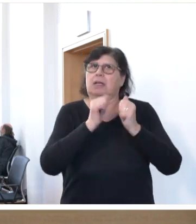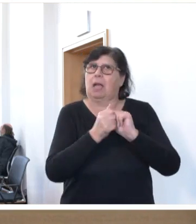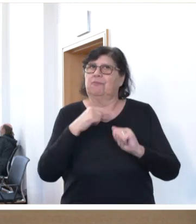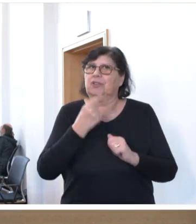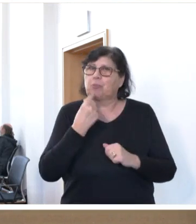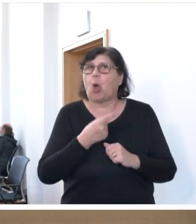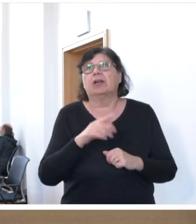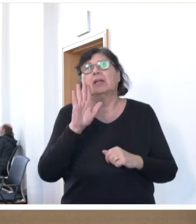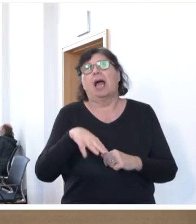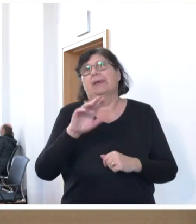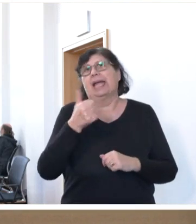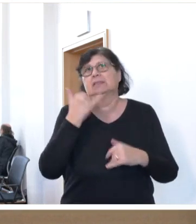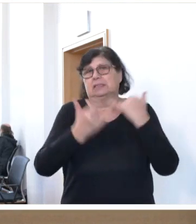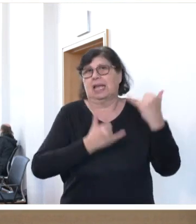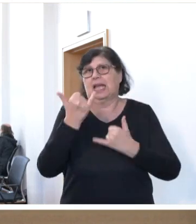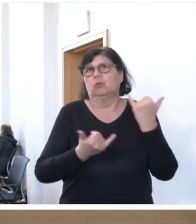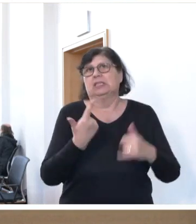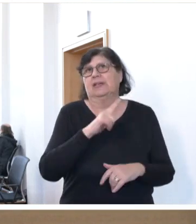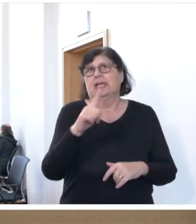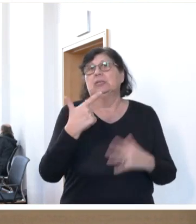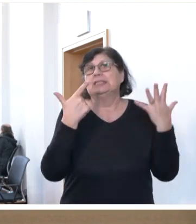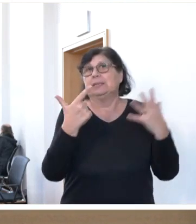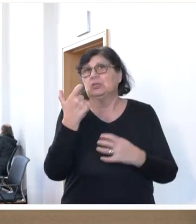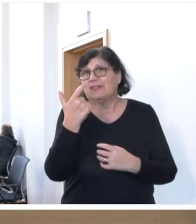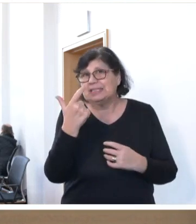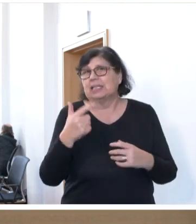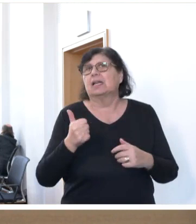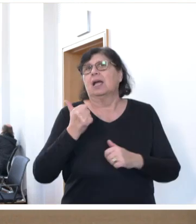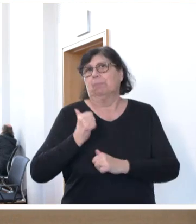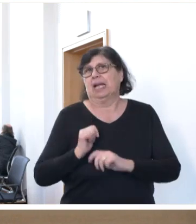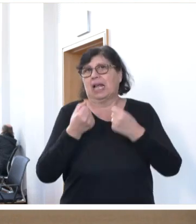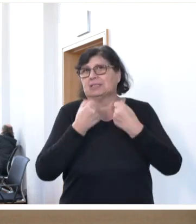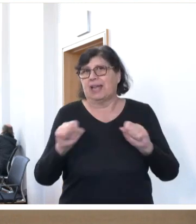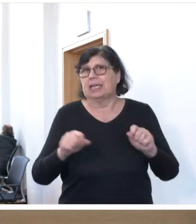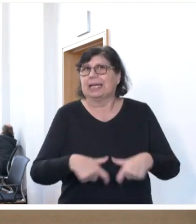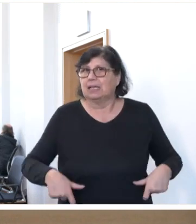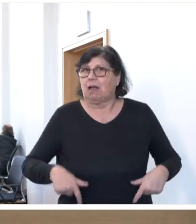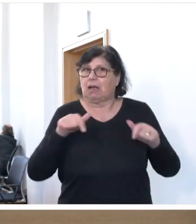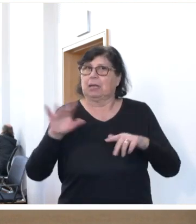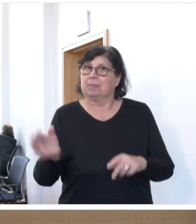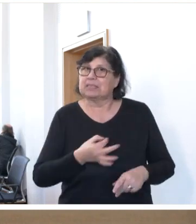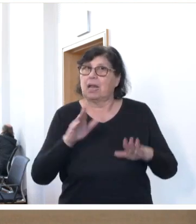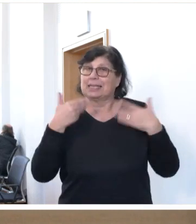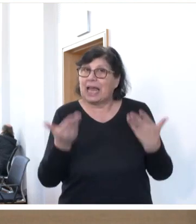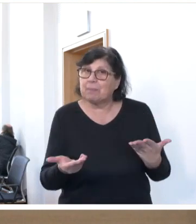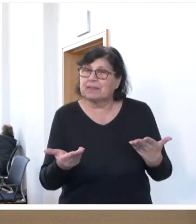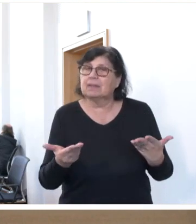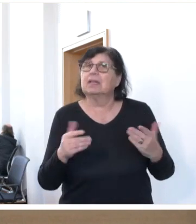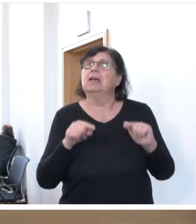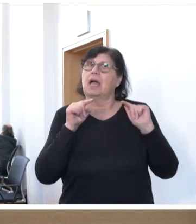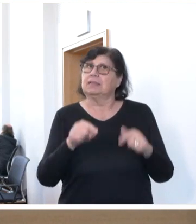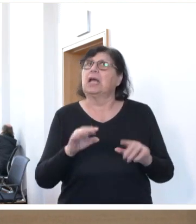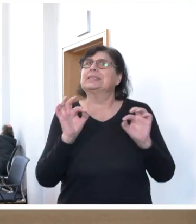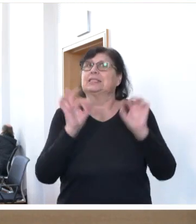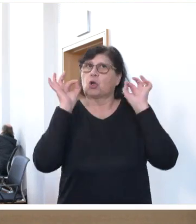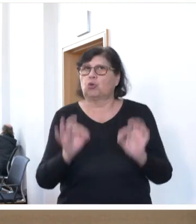1. Januar 2027 wird es beitragsfreie Kitas im Saarland geben und das ist gut